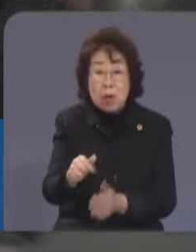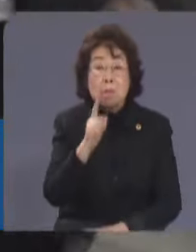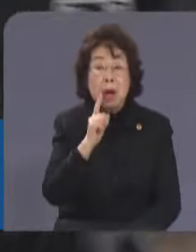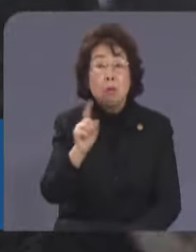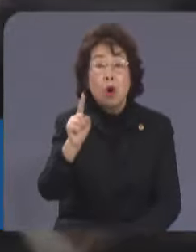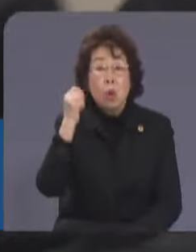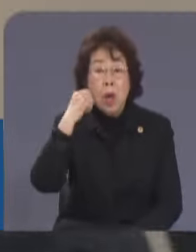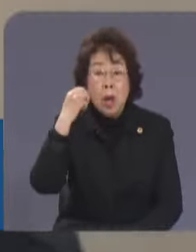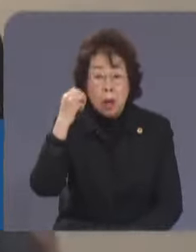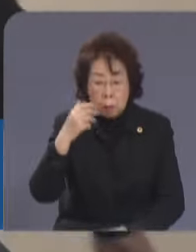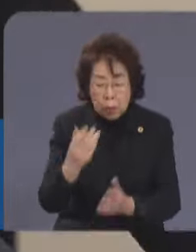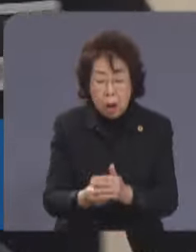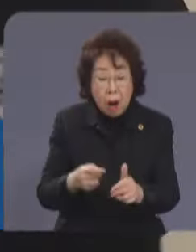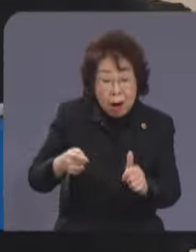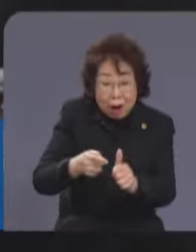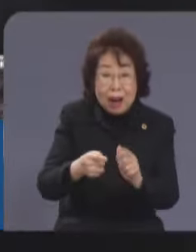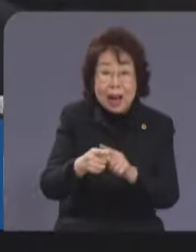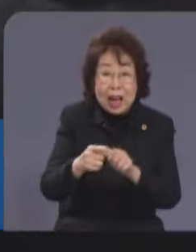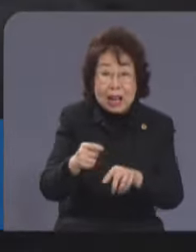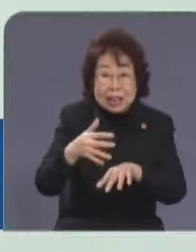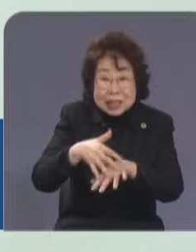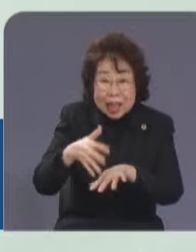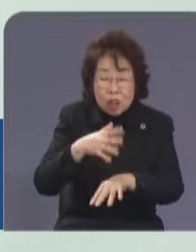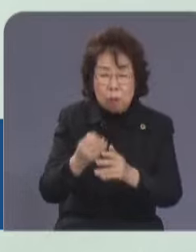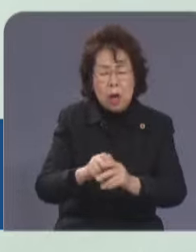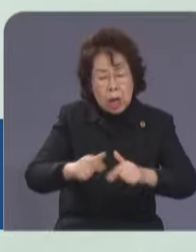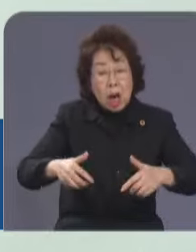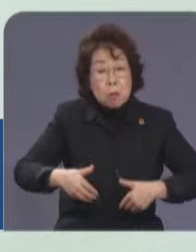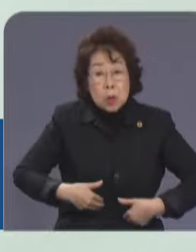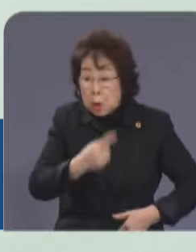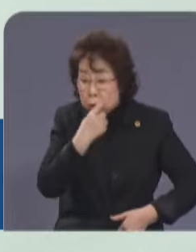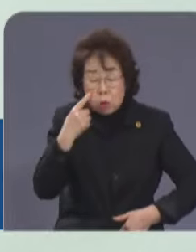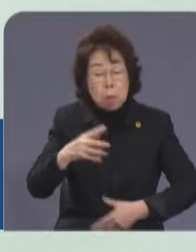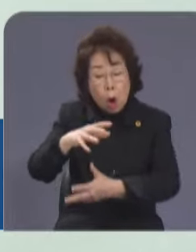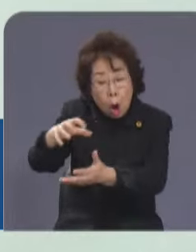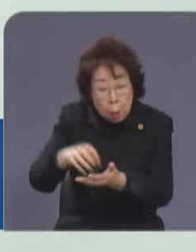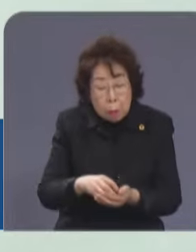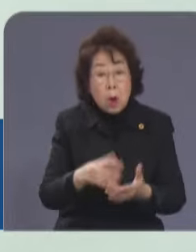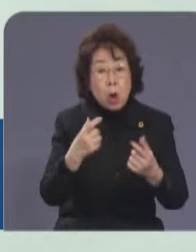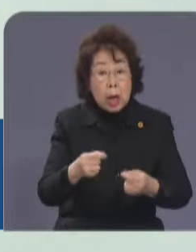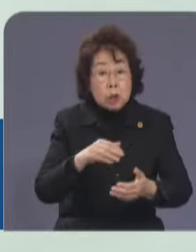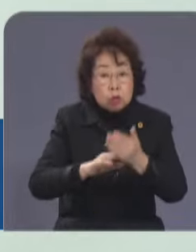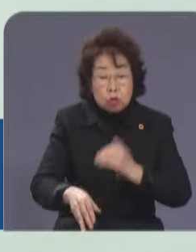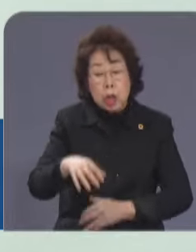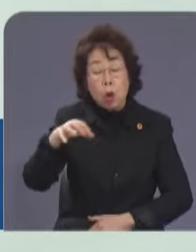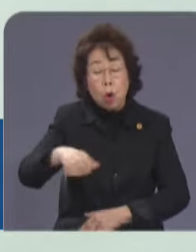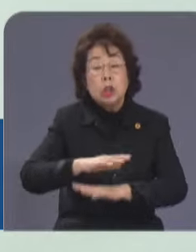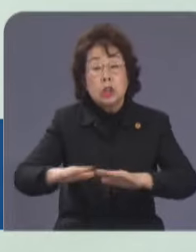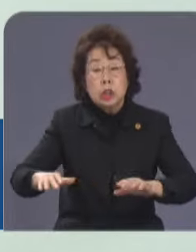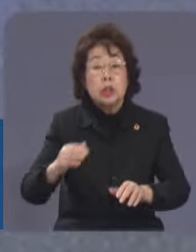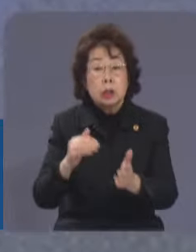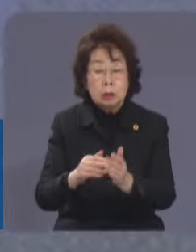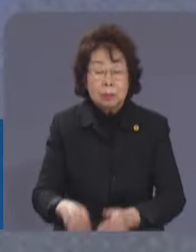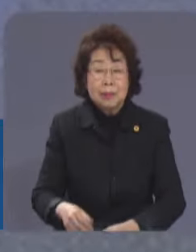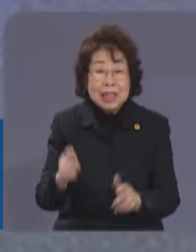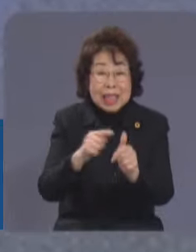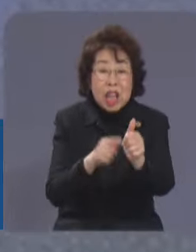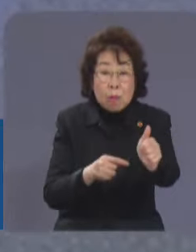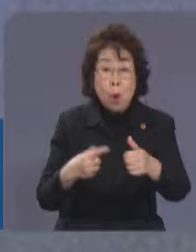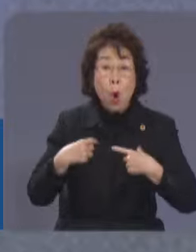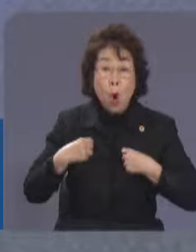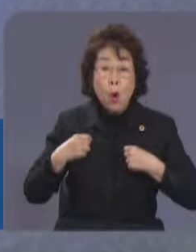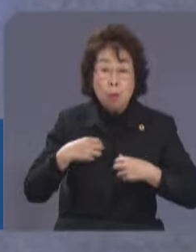대해서는 범행 도구와 혈흔이 묻은 수건 등 필요한 증거를 충분히 확보한 뒤 현장을 정리했고 이 대표의